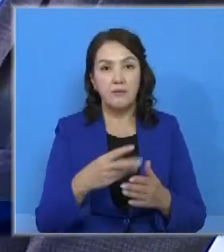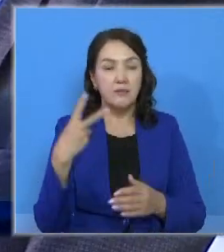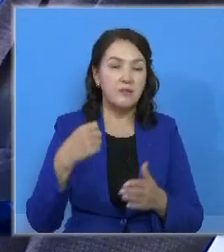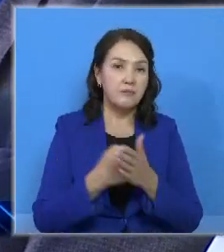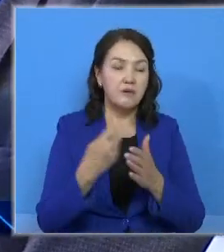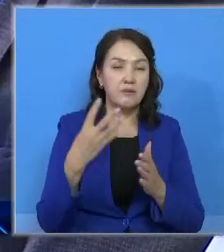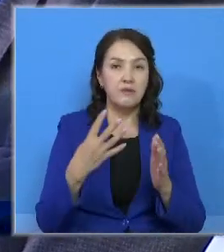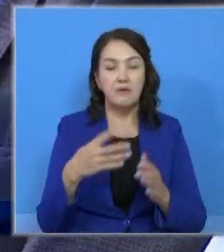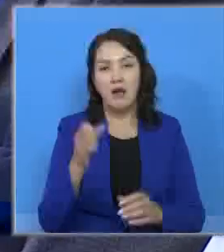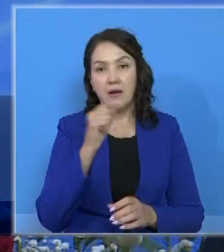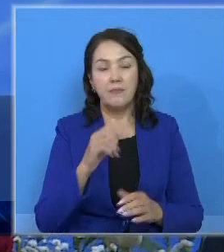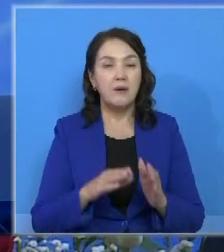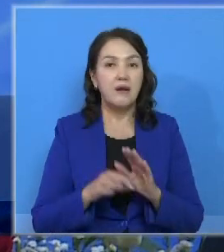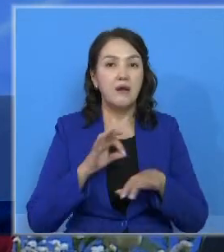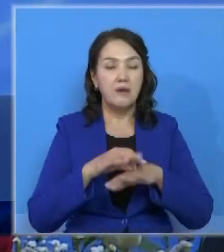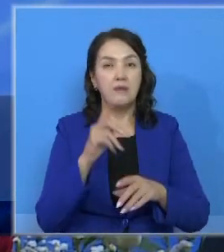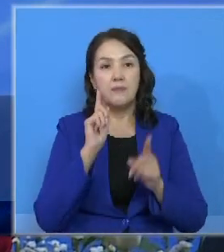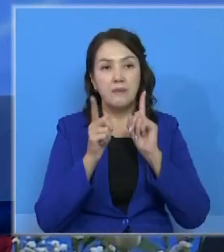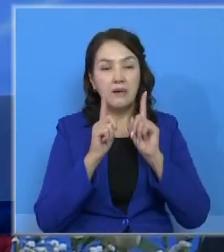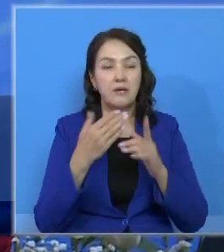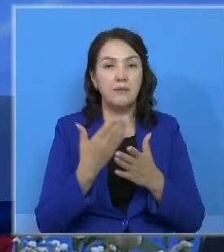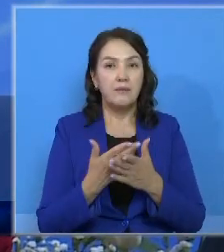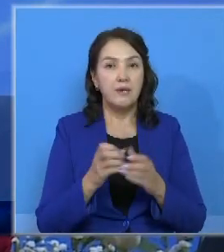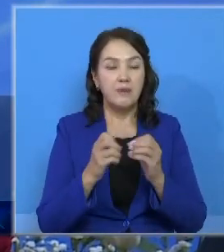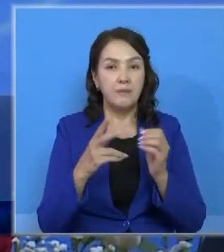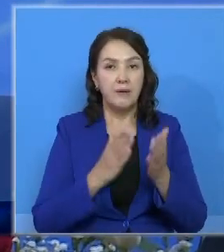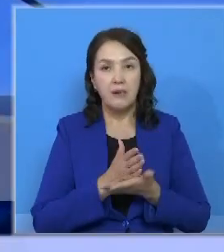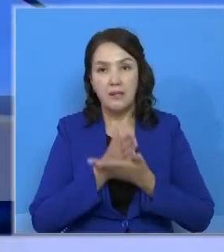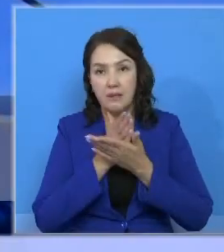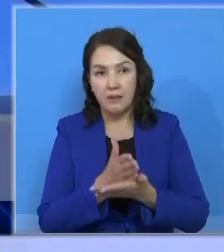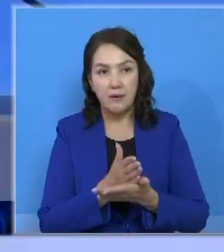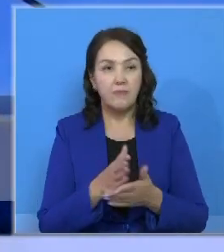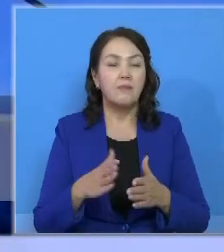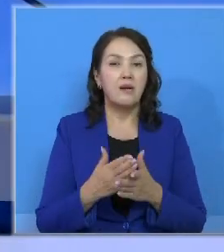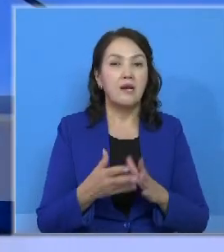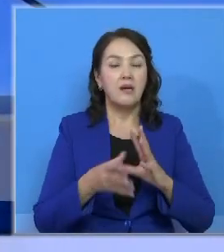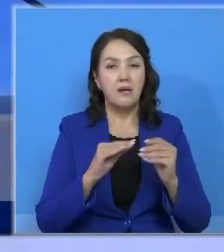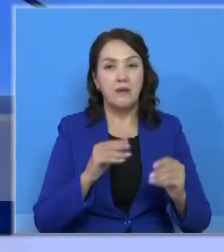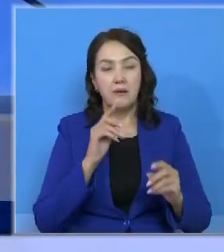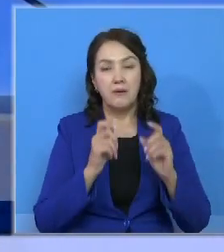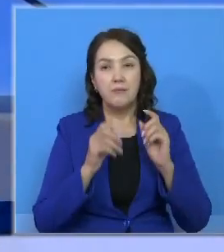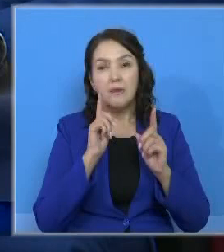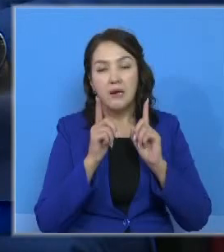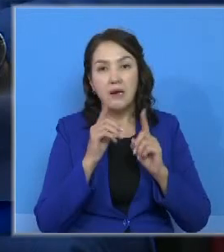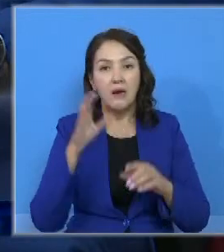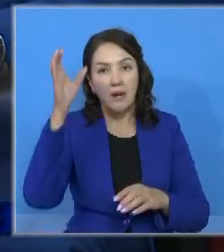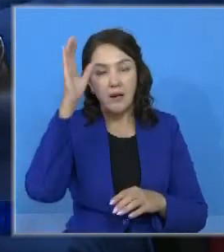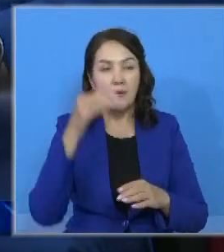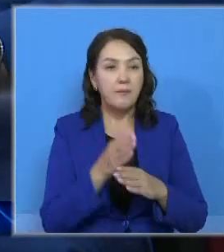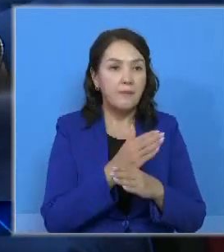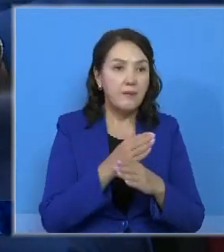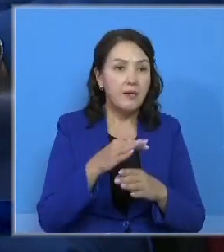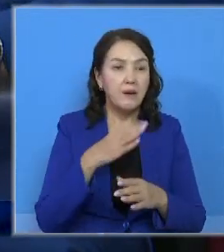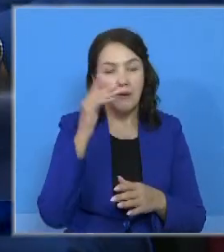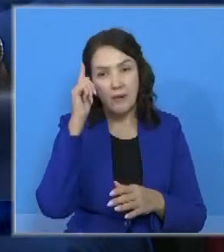24 августа были проведены заседания 21 панельной сессии по 18 направлениям. В ходе итоговой конференции работники сферы образования поделились делились